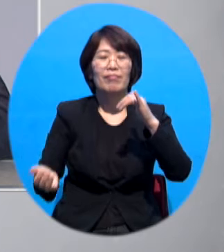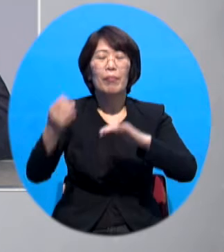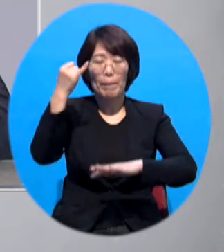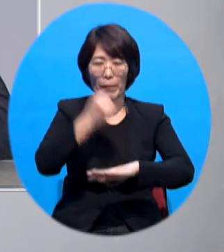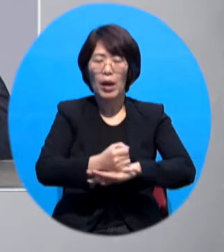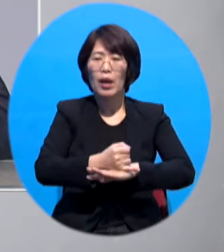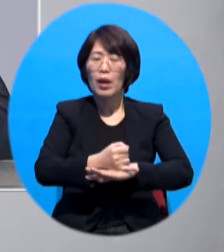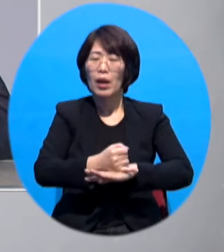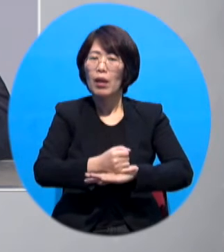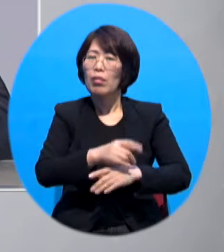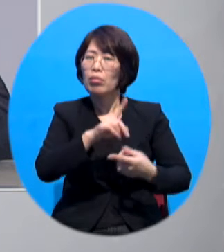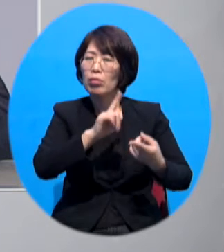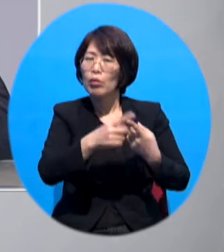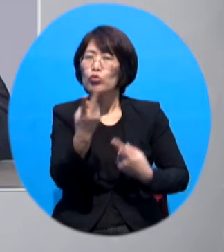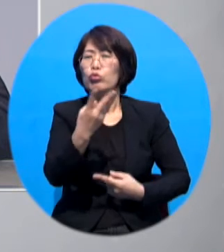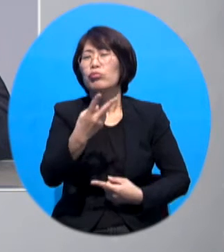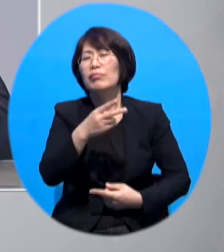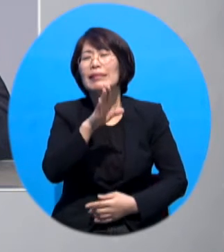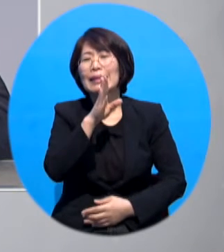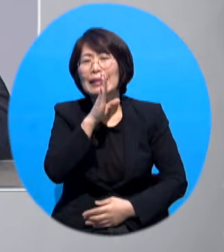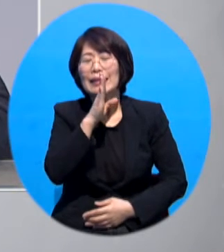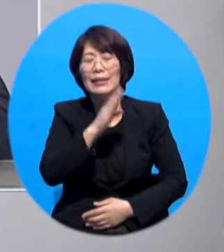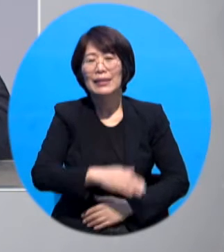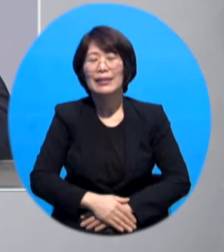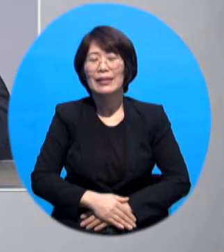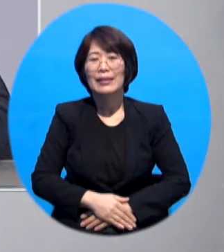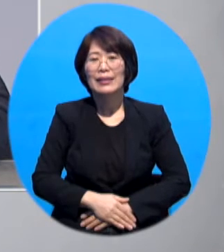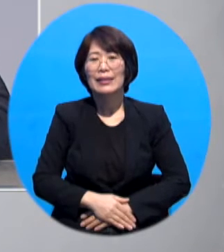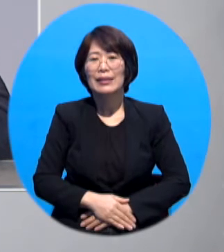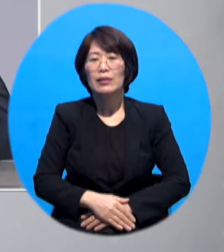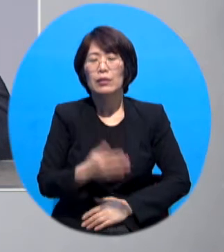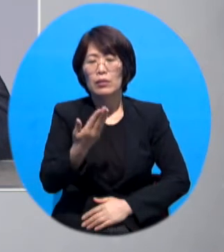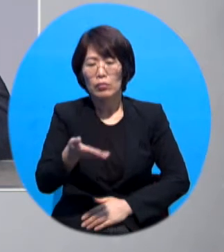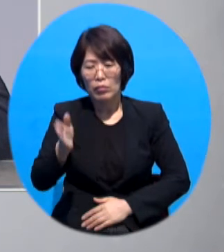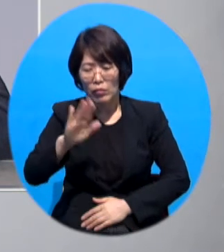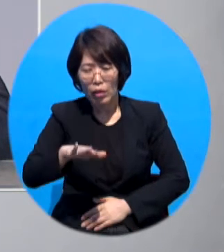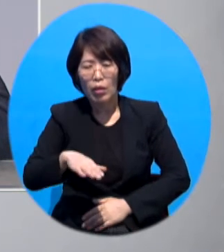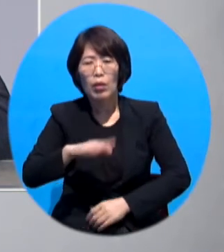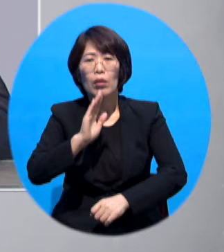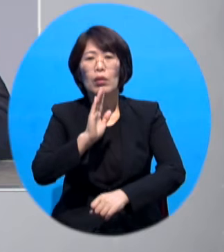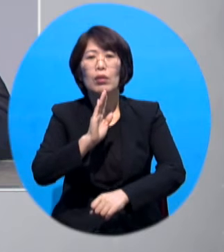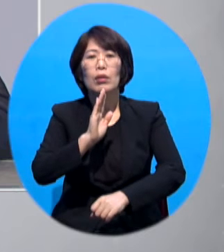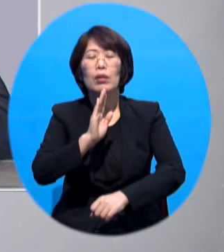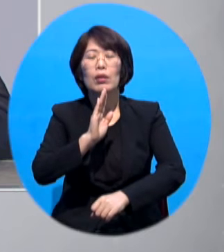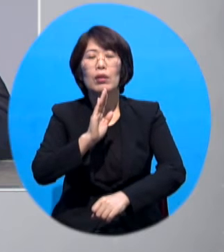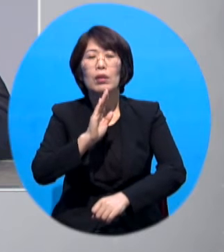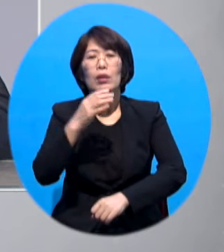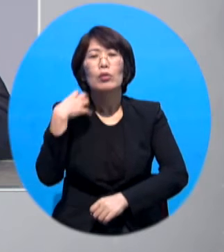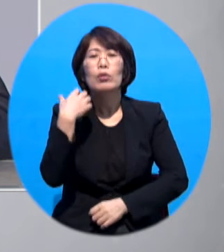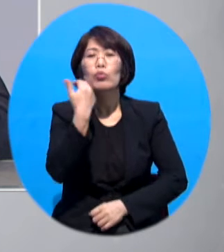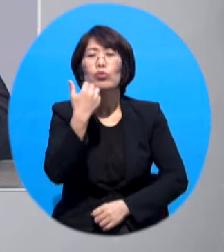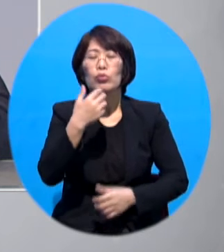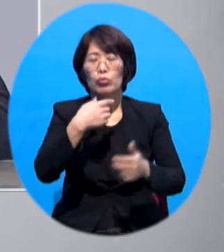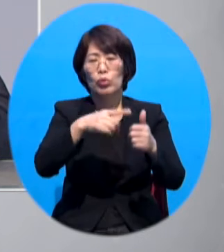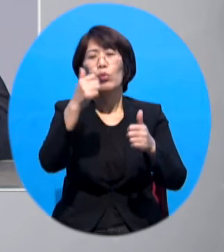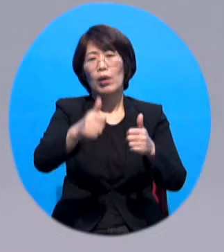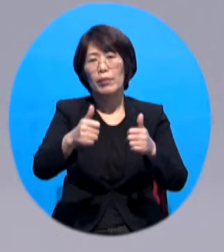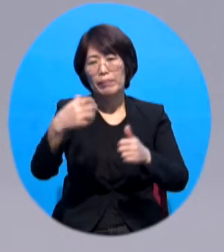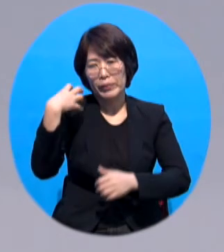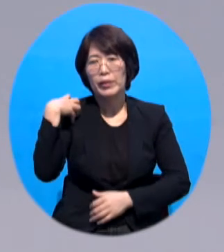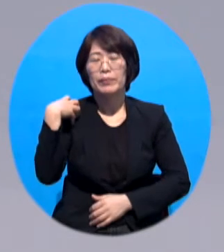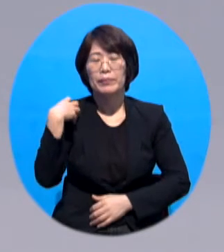하는 것은 사실입니다 그리고 올 책임은 누가 져야 되느냐 결국 교육감 이제야 된다고 저는